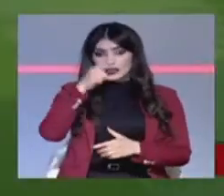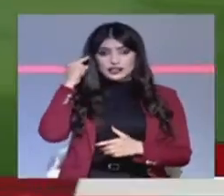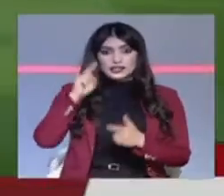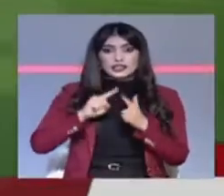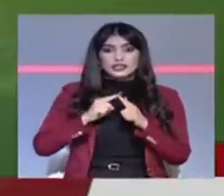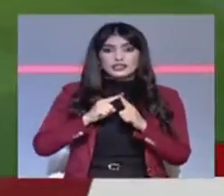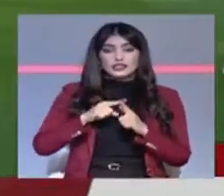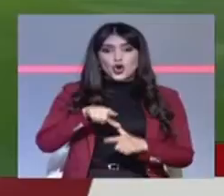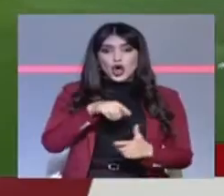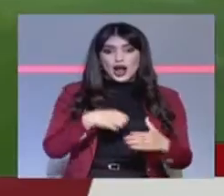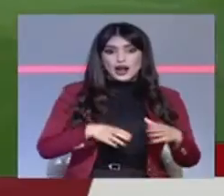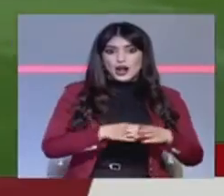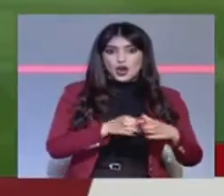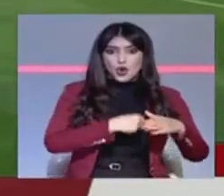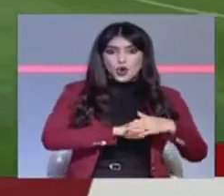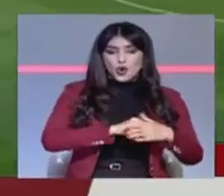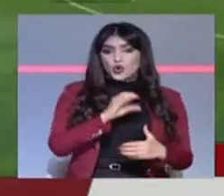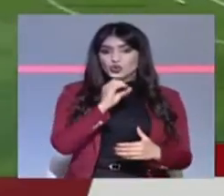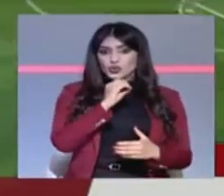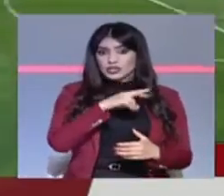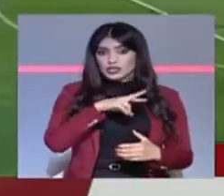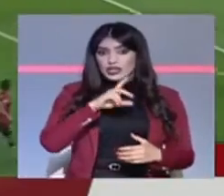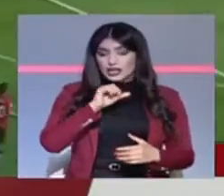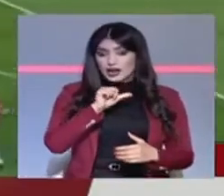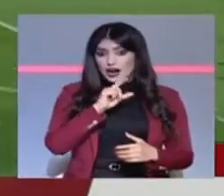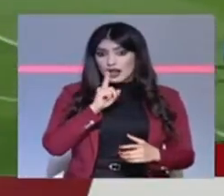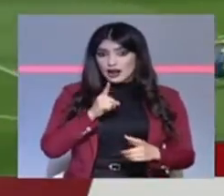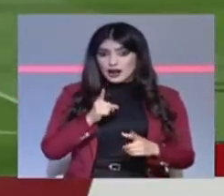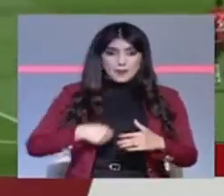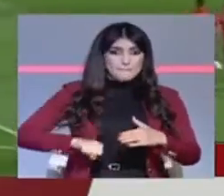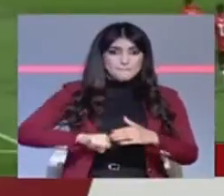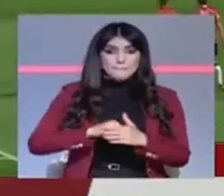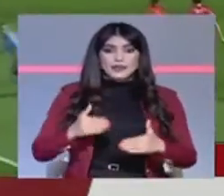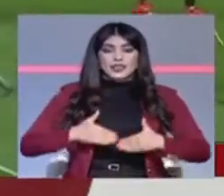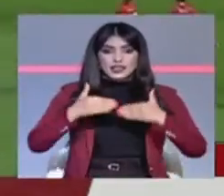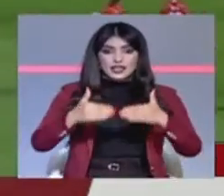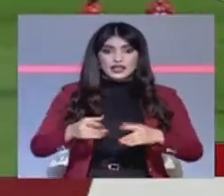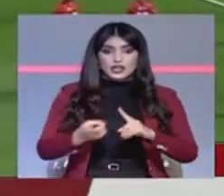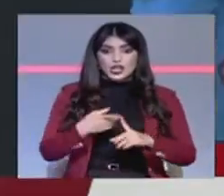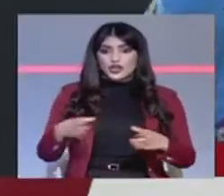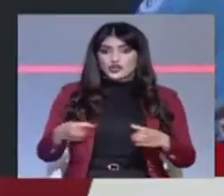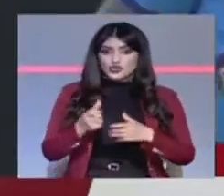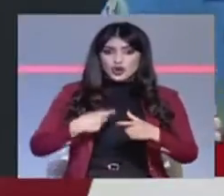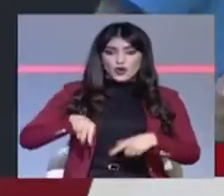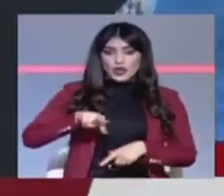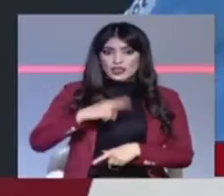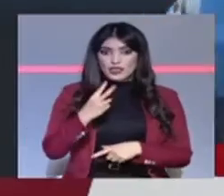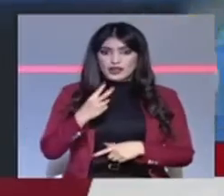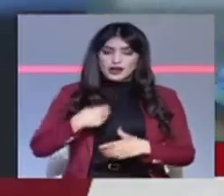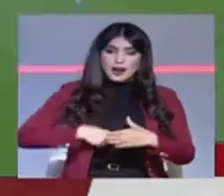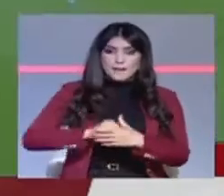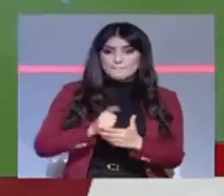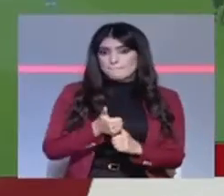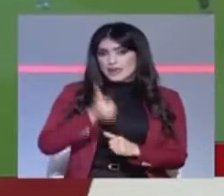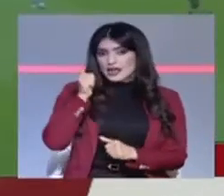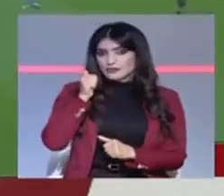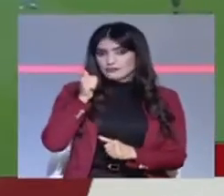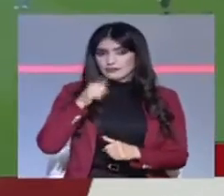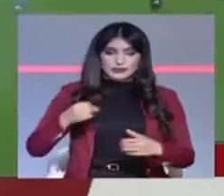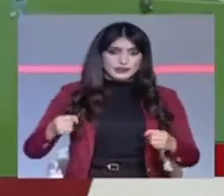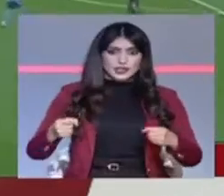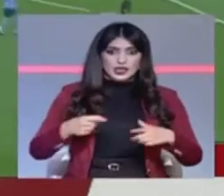الاسترالي بهدفين لهدف في مباراه مؤجله من الجوله الثانيه جمعتهما مساء امس